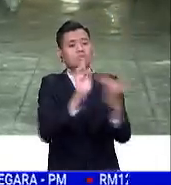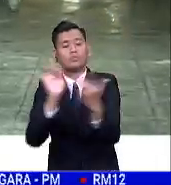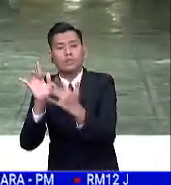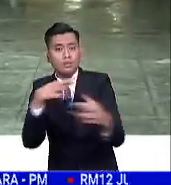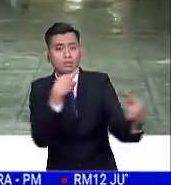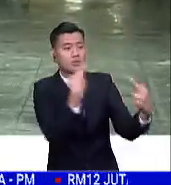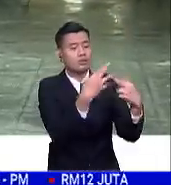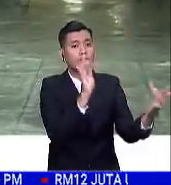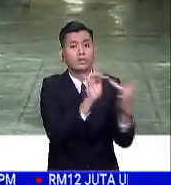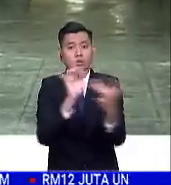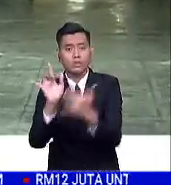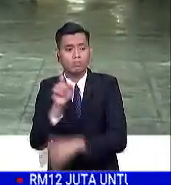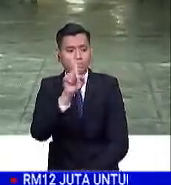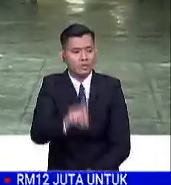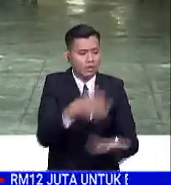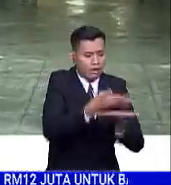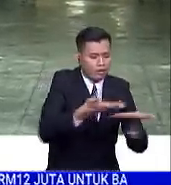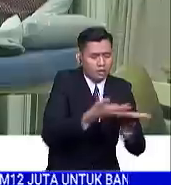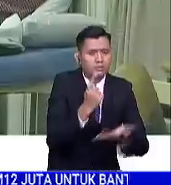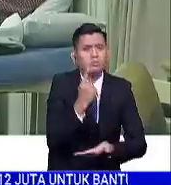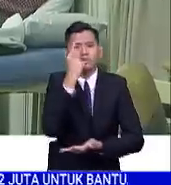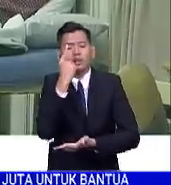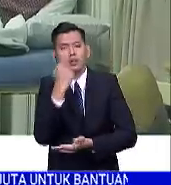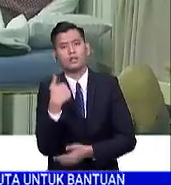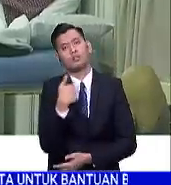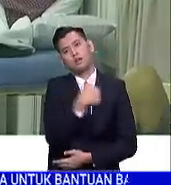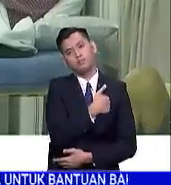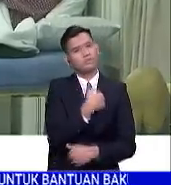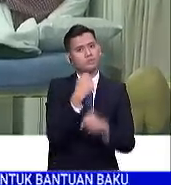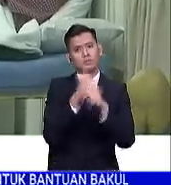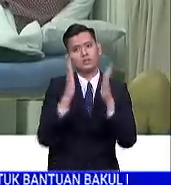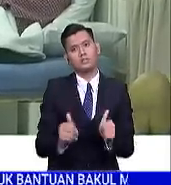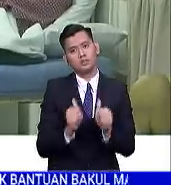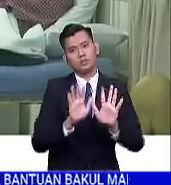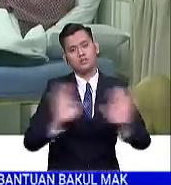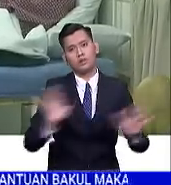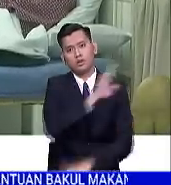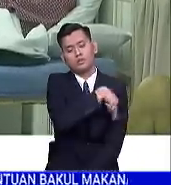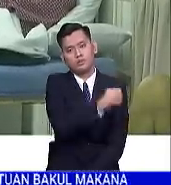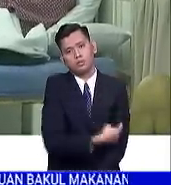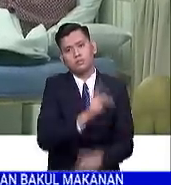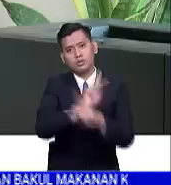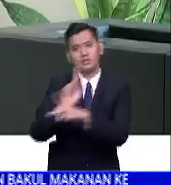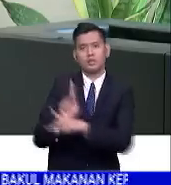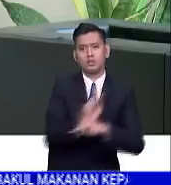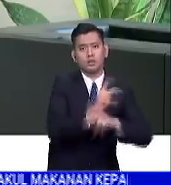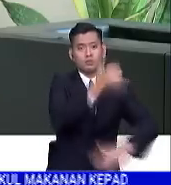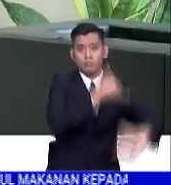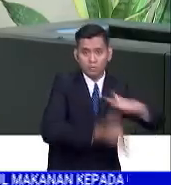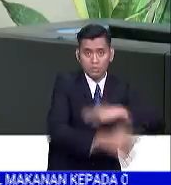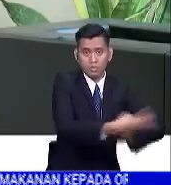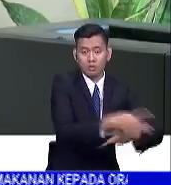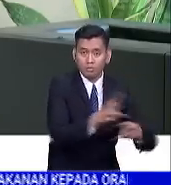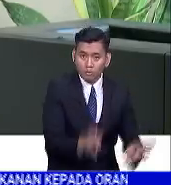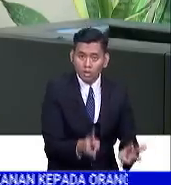kena saring. Bayangkan betapa kaki tangan kami di hospital menjaga kes yang masuk ward, di